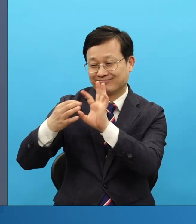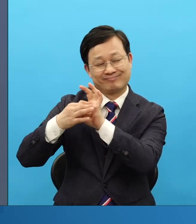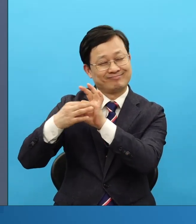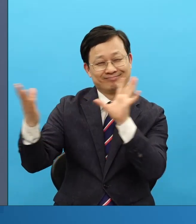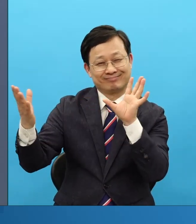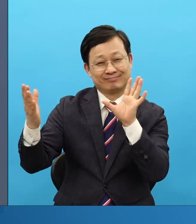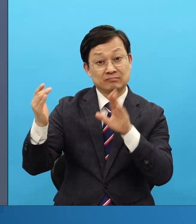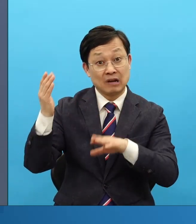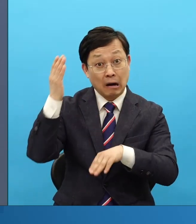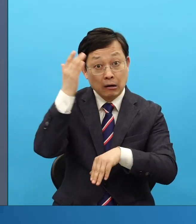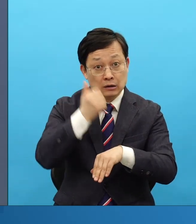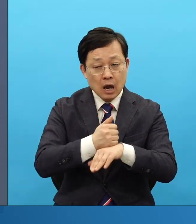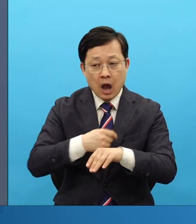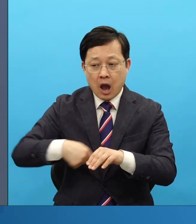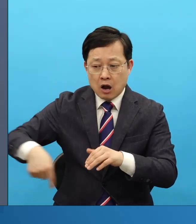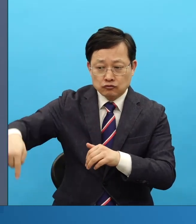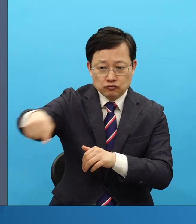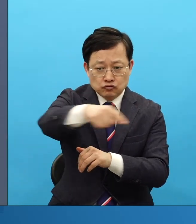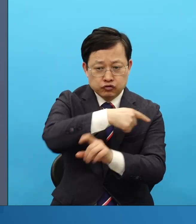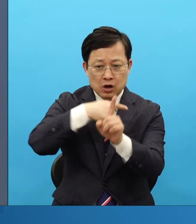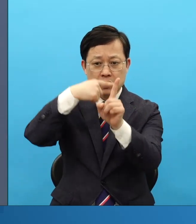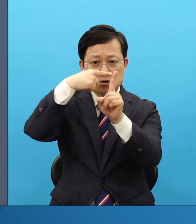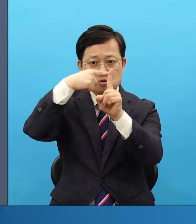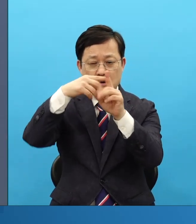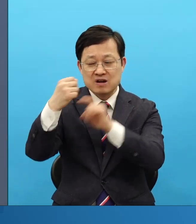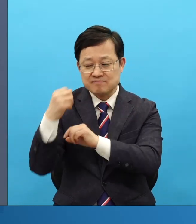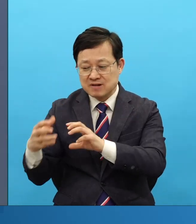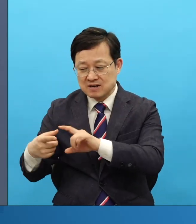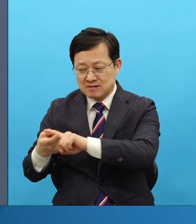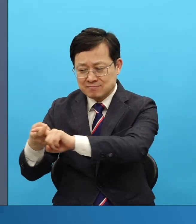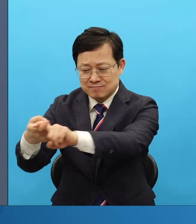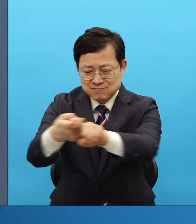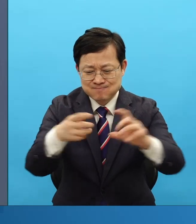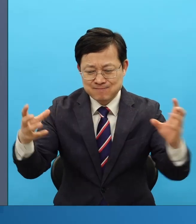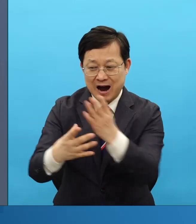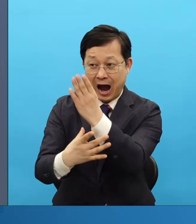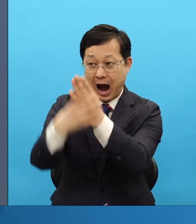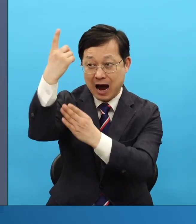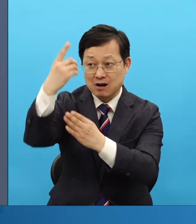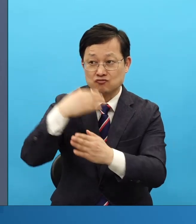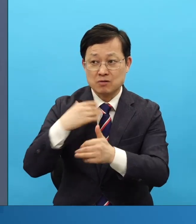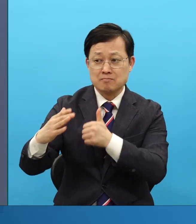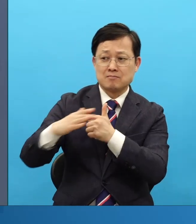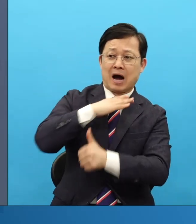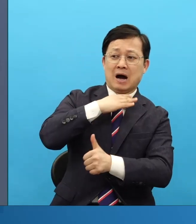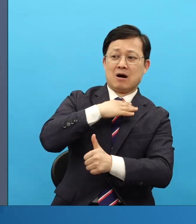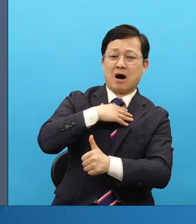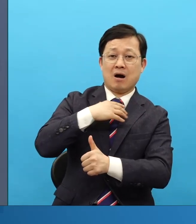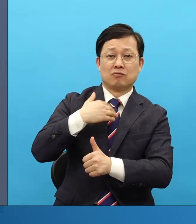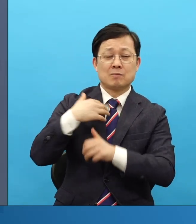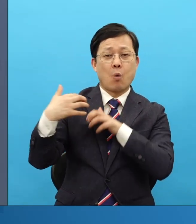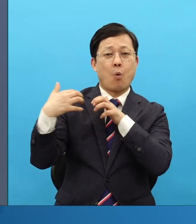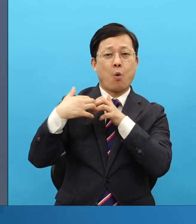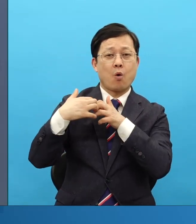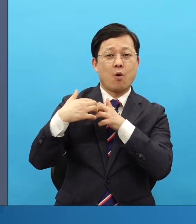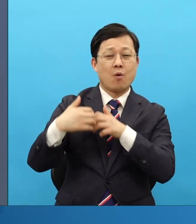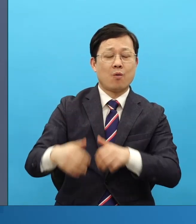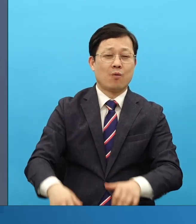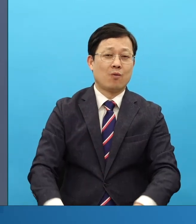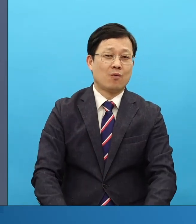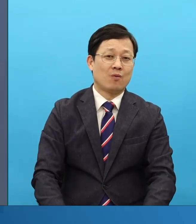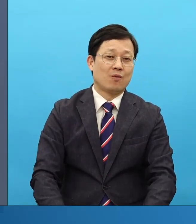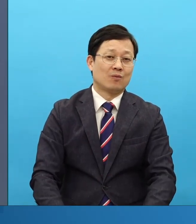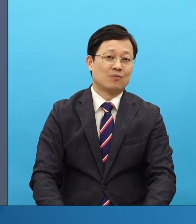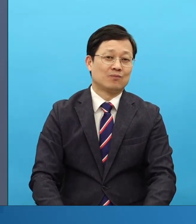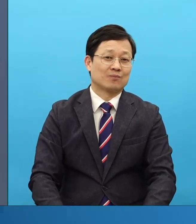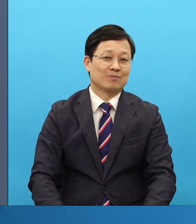said. 나중에는요, 막 이 주의 교회들이 힘 합쳐가지고 그때만 원내스 돼 이래가지고 막 우리 핍하고. Later on, the churches around us, they came together at that